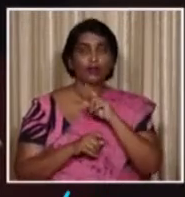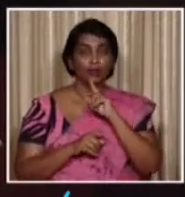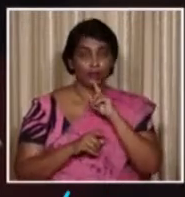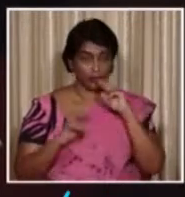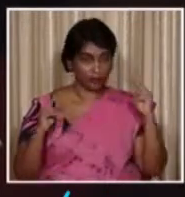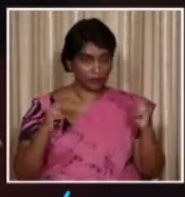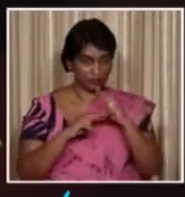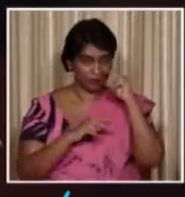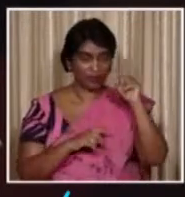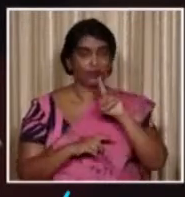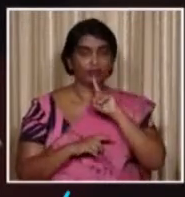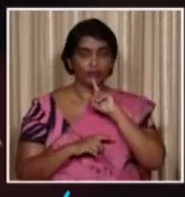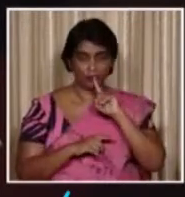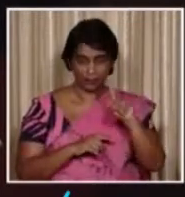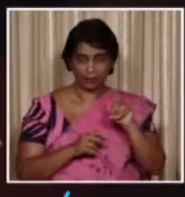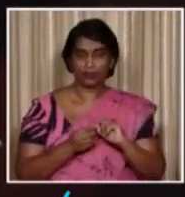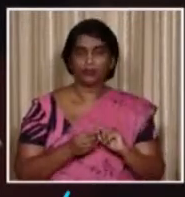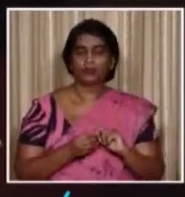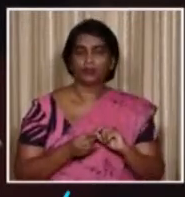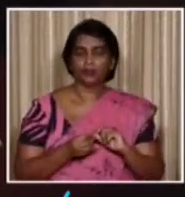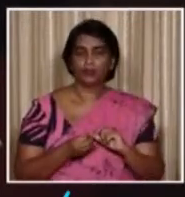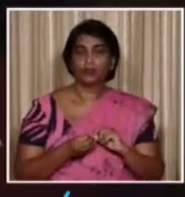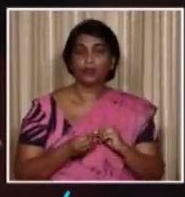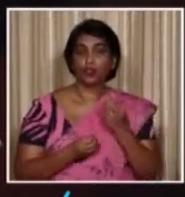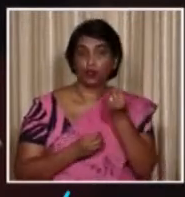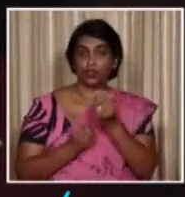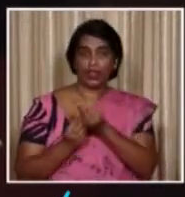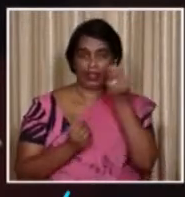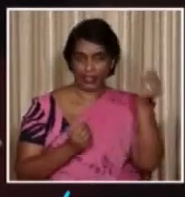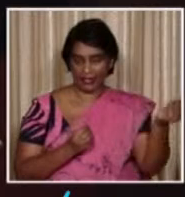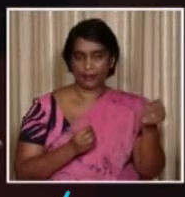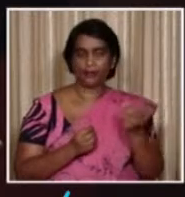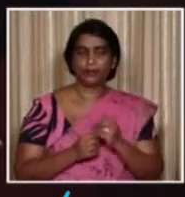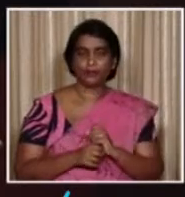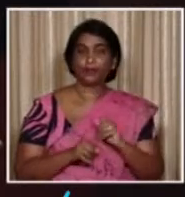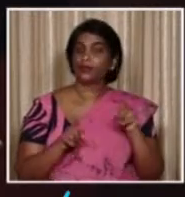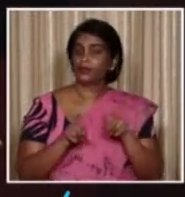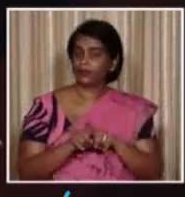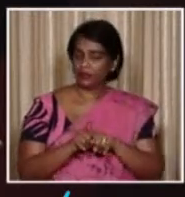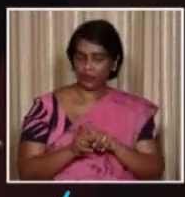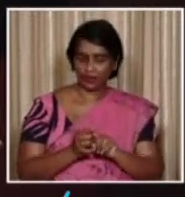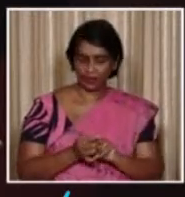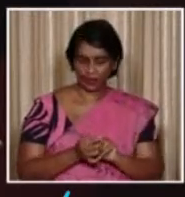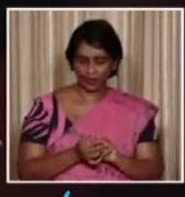අධිකරණය තීන්දුවක් දීලා තියෙනවා මේකට මුදල් ලබලා දෙන්න කියලා. ඒ වගේම